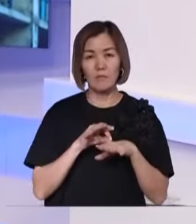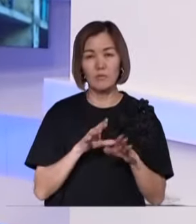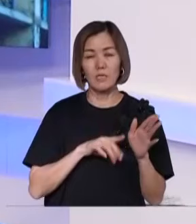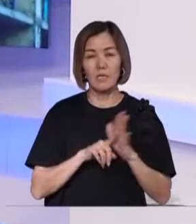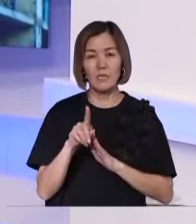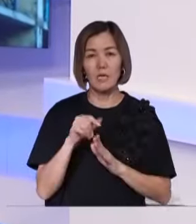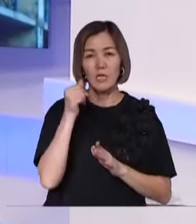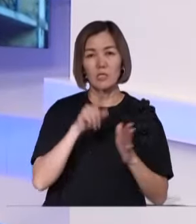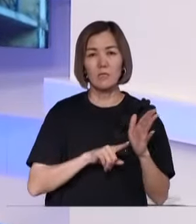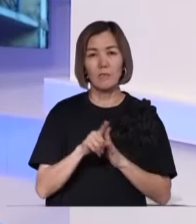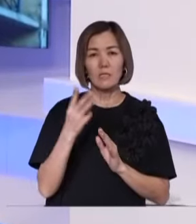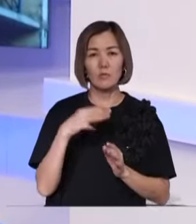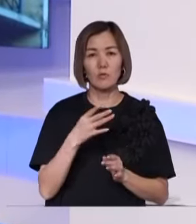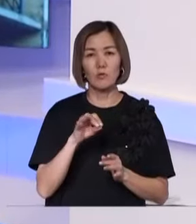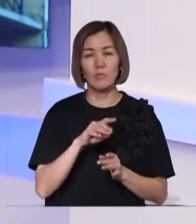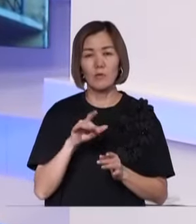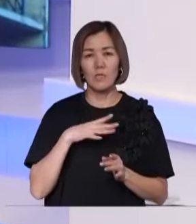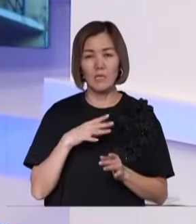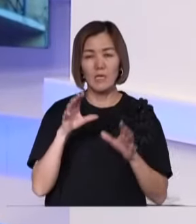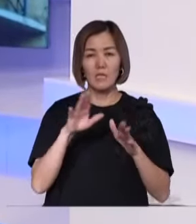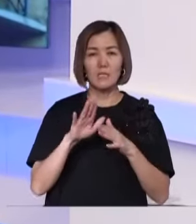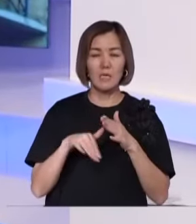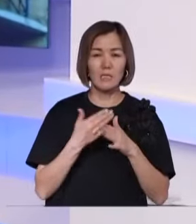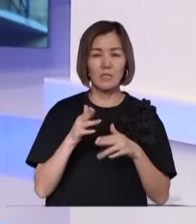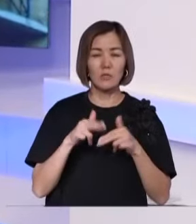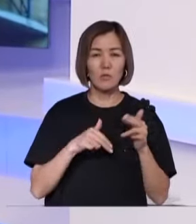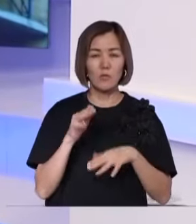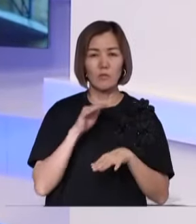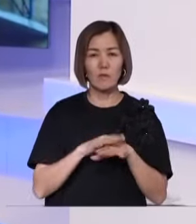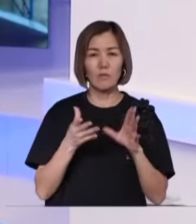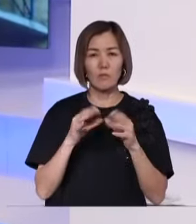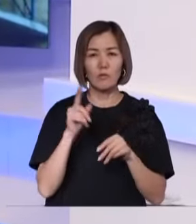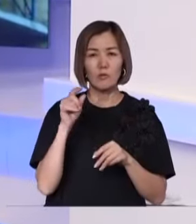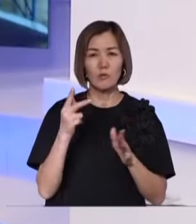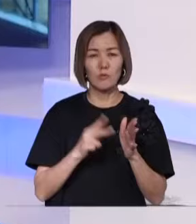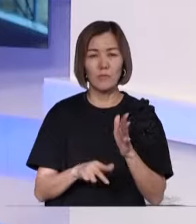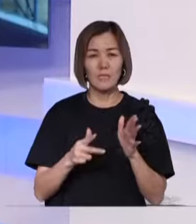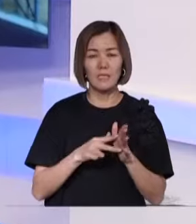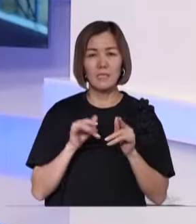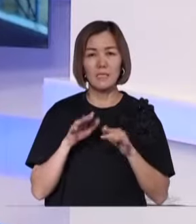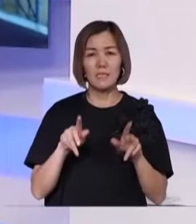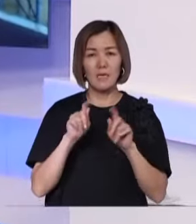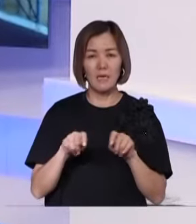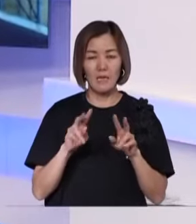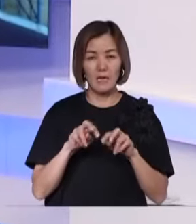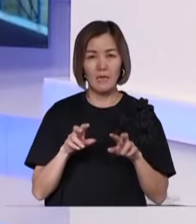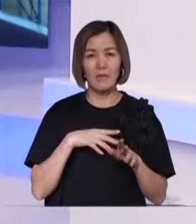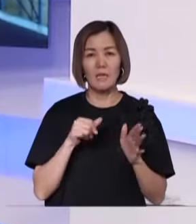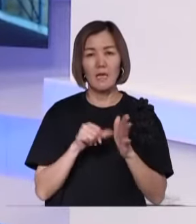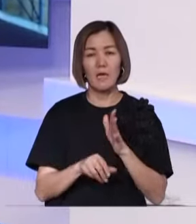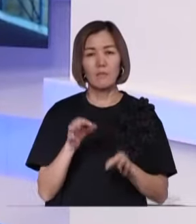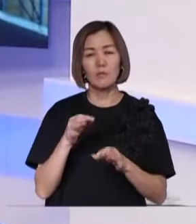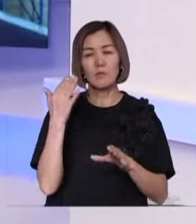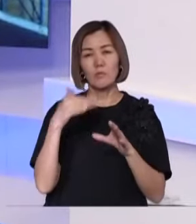жалпы сомасы 34 миллион теңгеден асатын заңсыз құрылыс фактілер бойынша 128 әкімшілік іс қаралған. Оның 60-қа жуығы